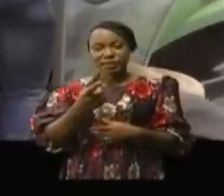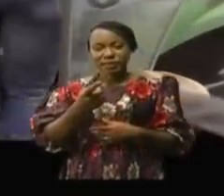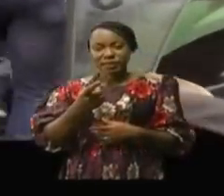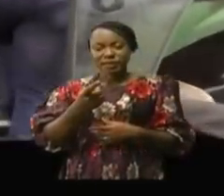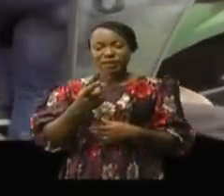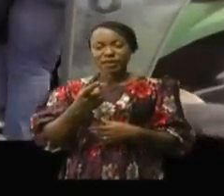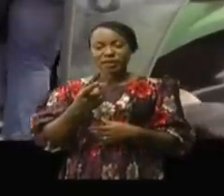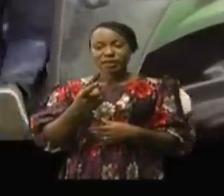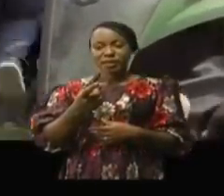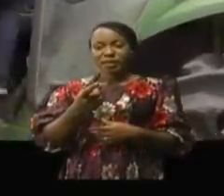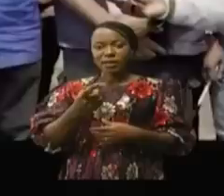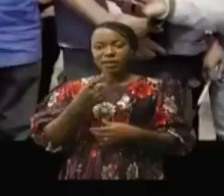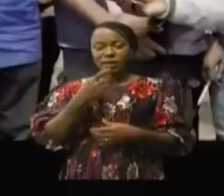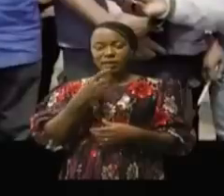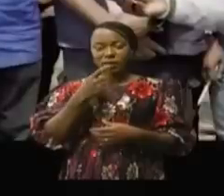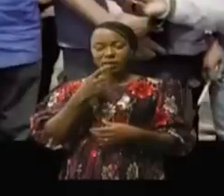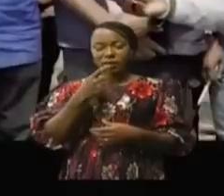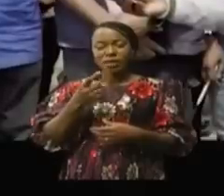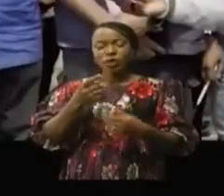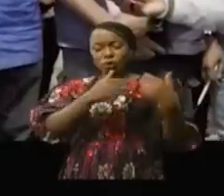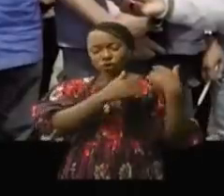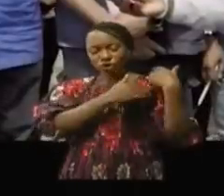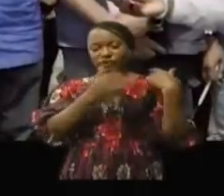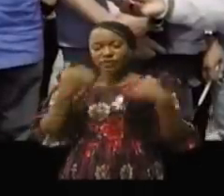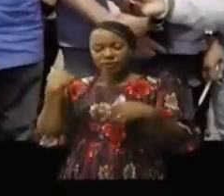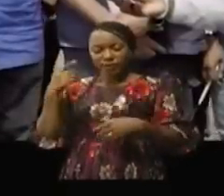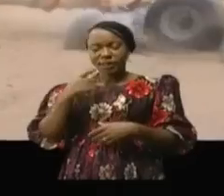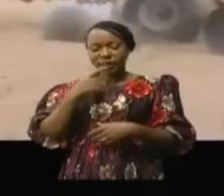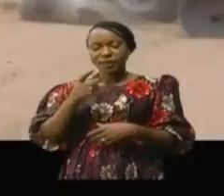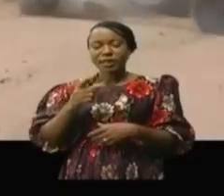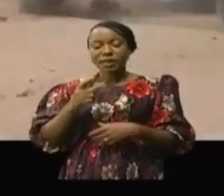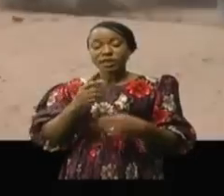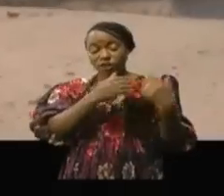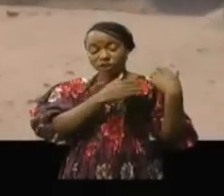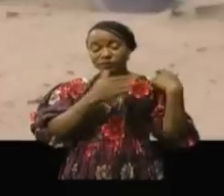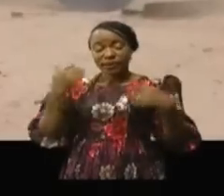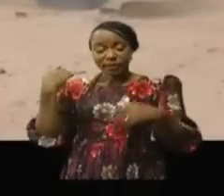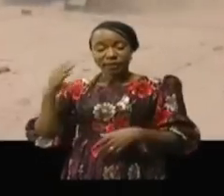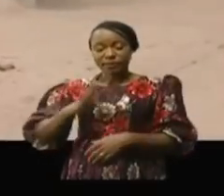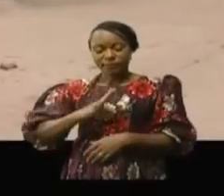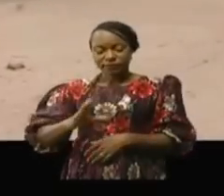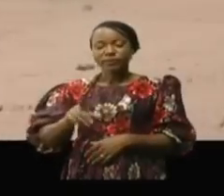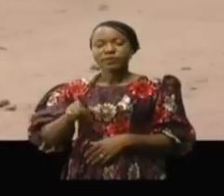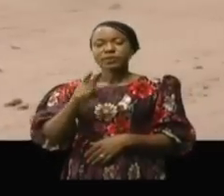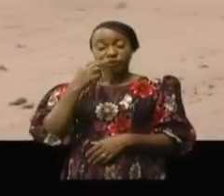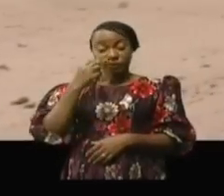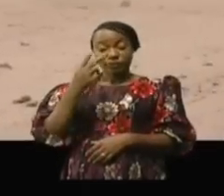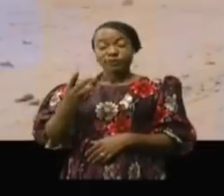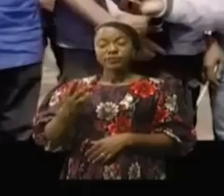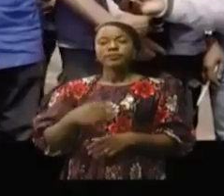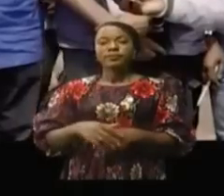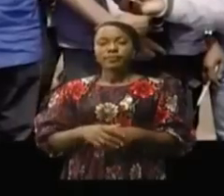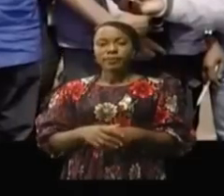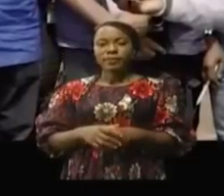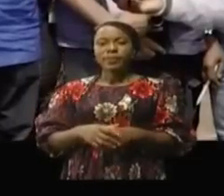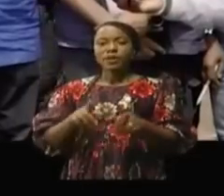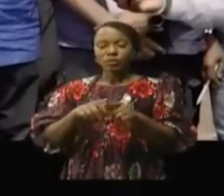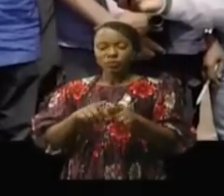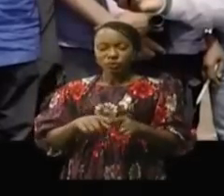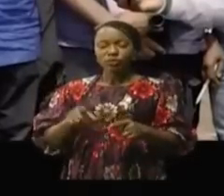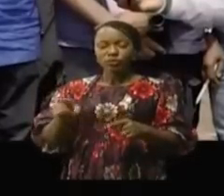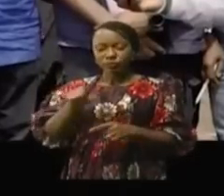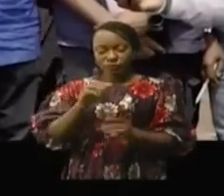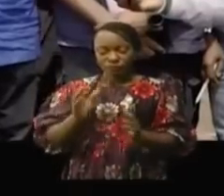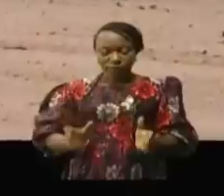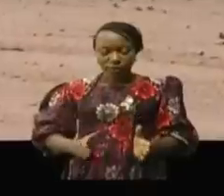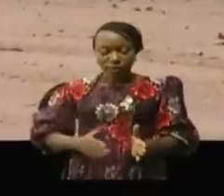l'État, hein, pour lui dire, monsieur le chef de l'État, bravo. Vous avez bien vu et vous nous accompagnez